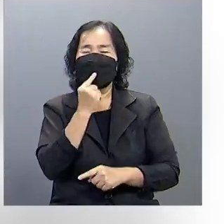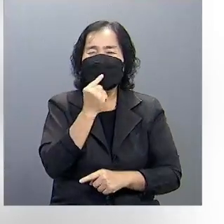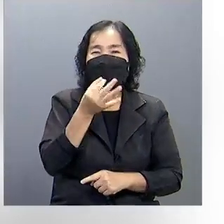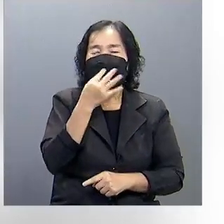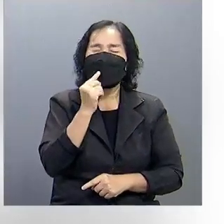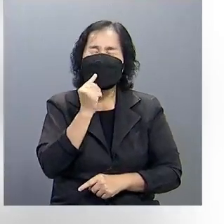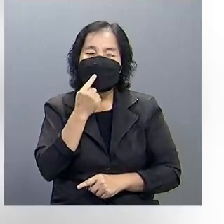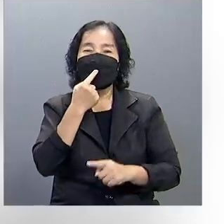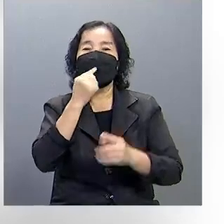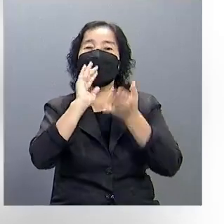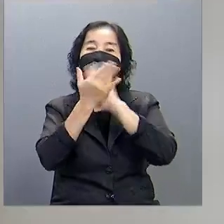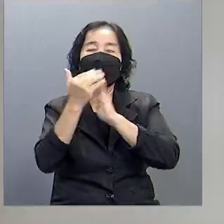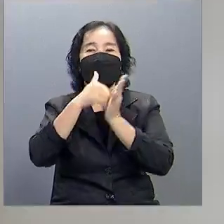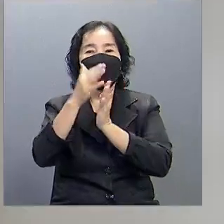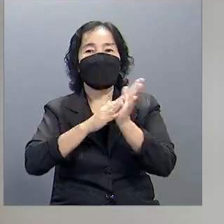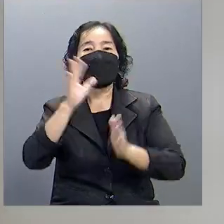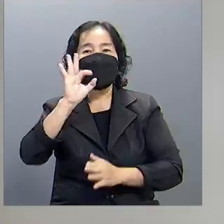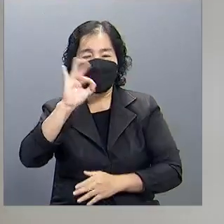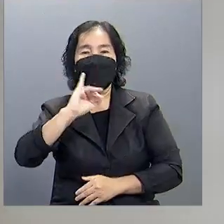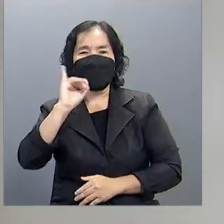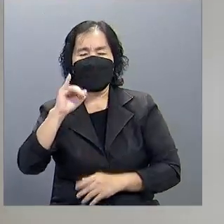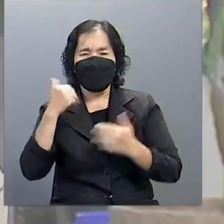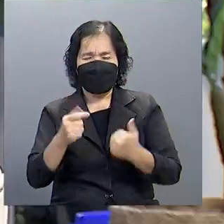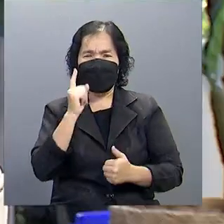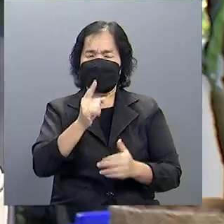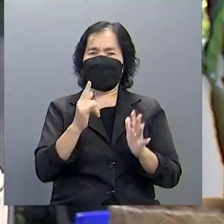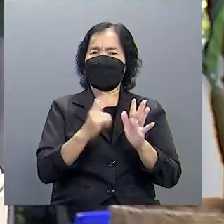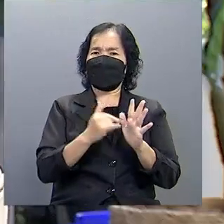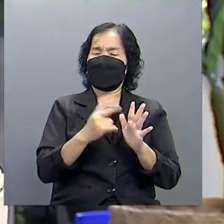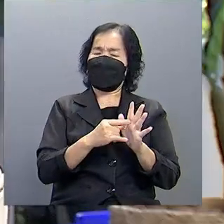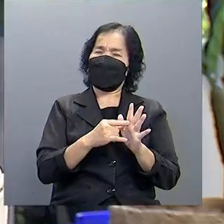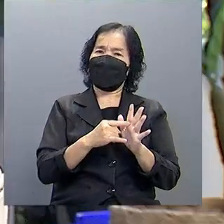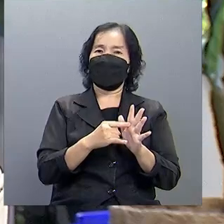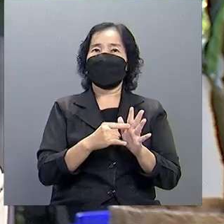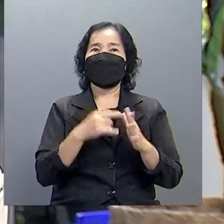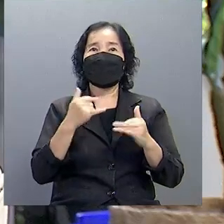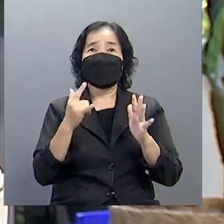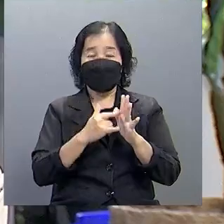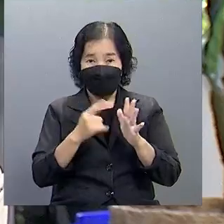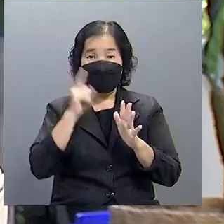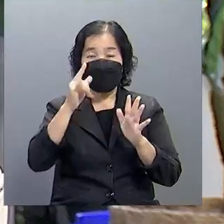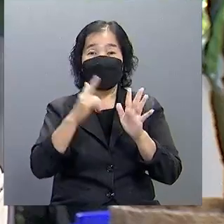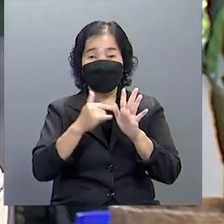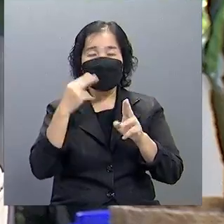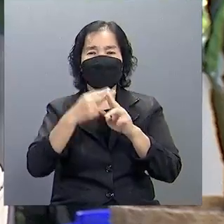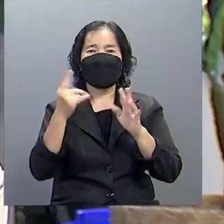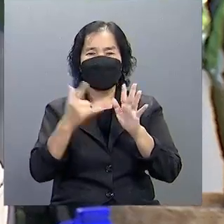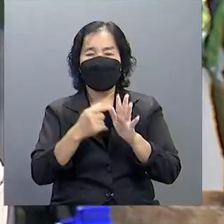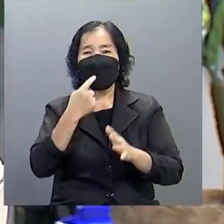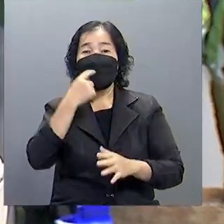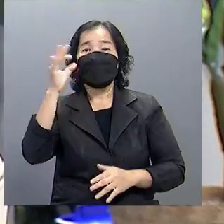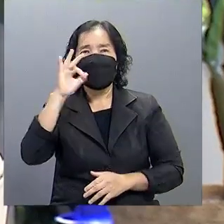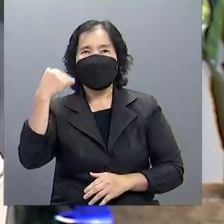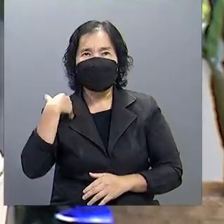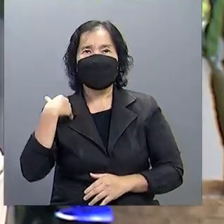คุณเป็นสีผสมอาหารแบบสุดๆแต่ที่ปัญญาไงค่ะคือเป็นยาลิงฟ้าเค้าเนี่ยตกใจมากมีแชร์เป็นวัยรุ่นลิ้นฟ้า